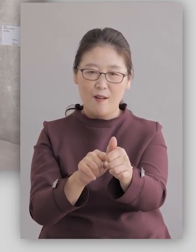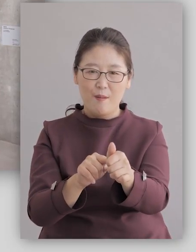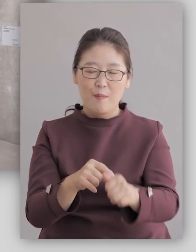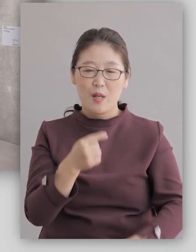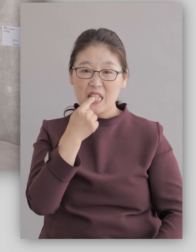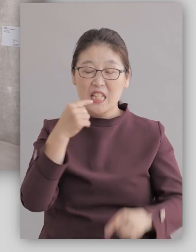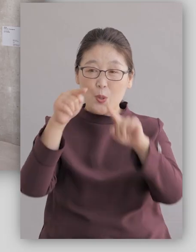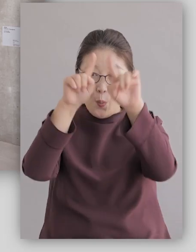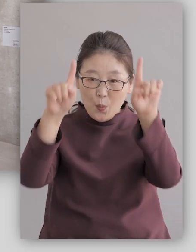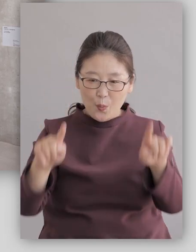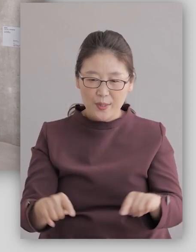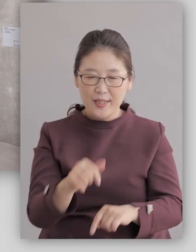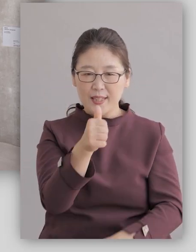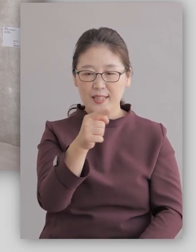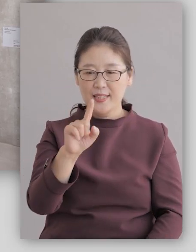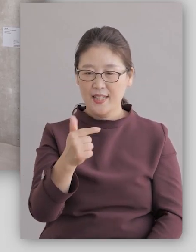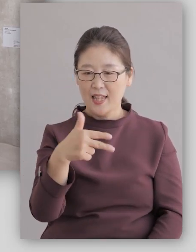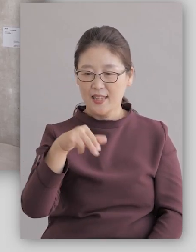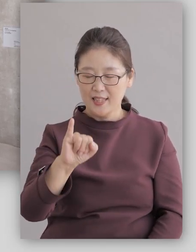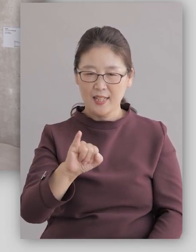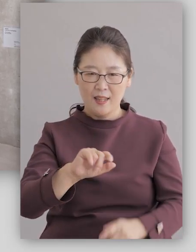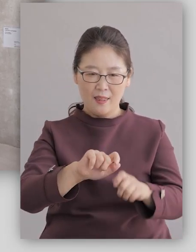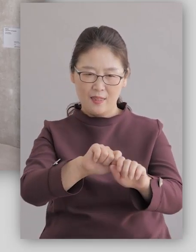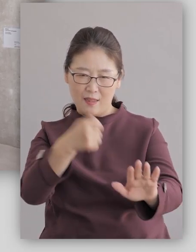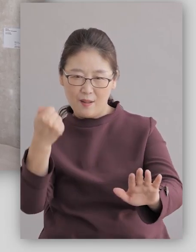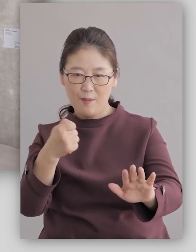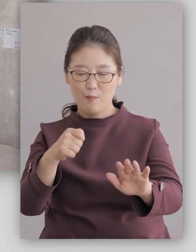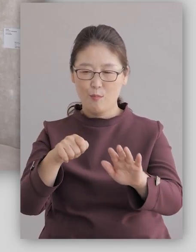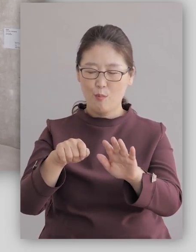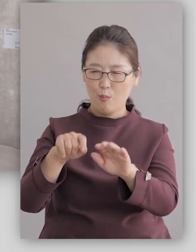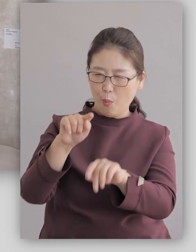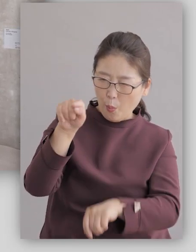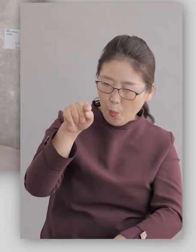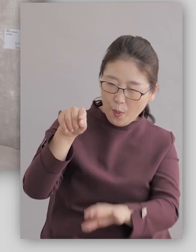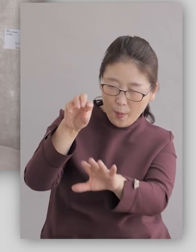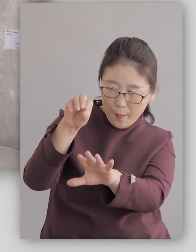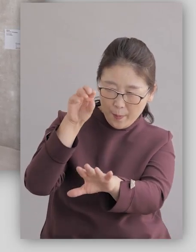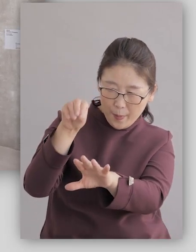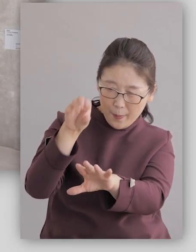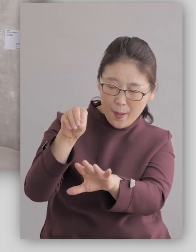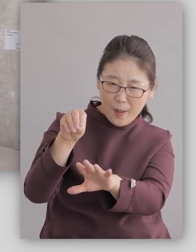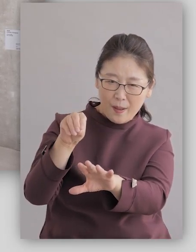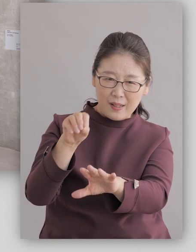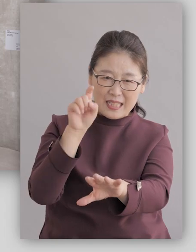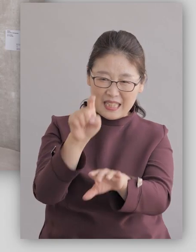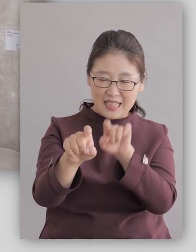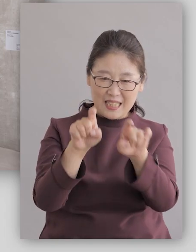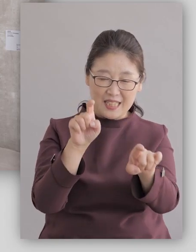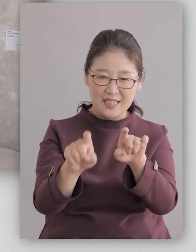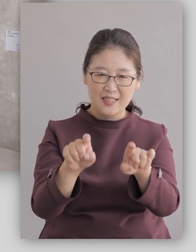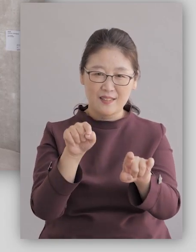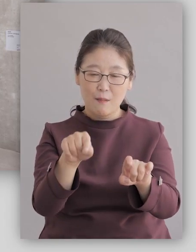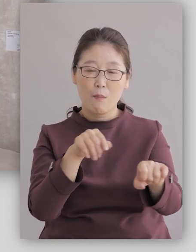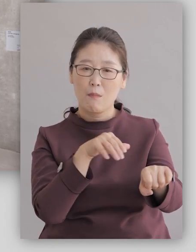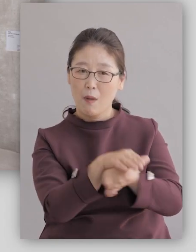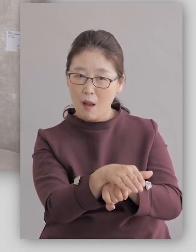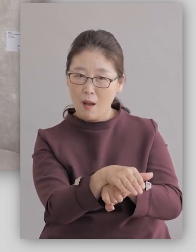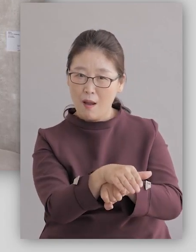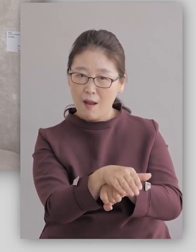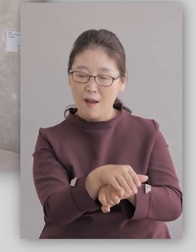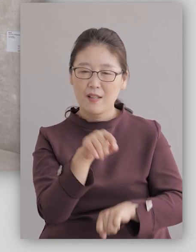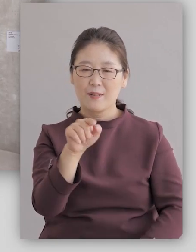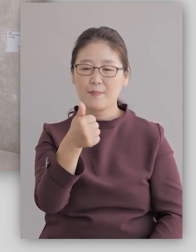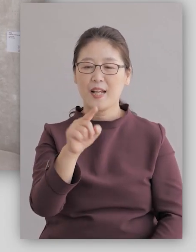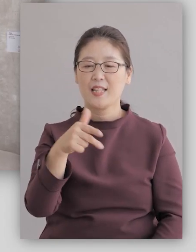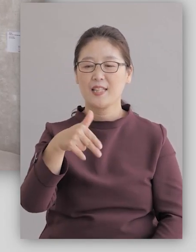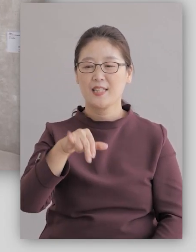종이조 한지를 뜯거나 아니면 둥글게 이렇게 뜯어내거나 찢거나 하는 방식을 통해서 한지에